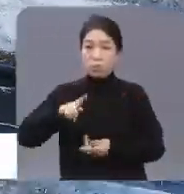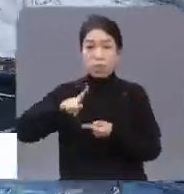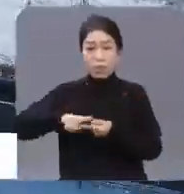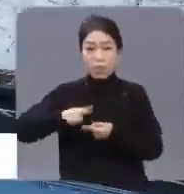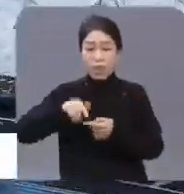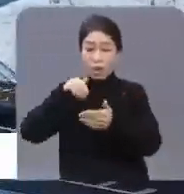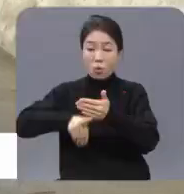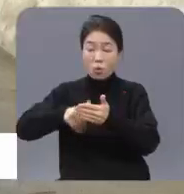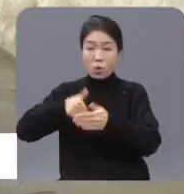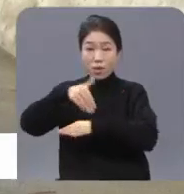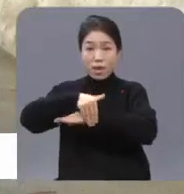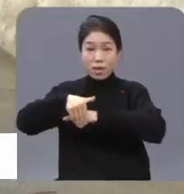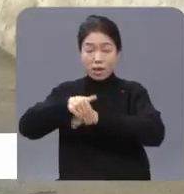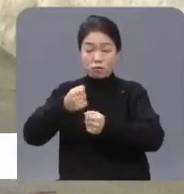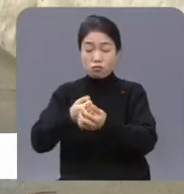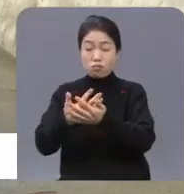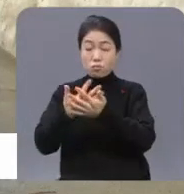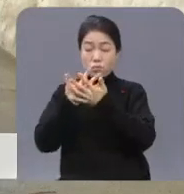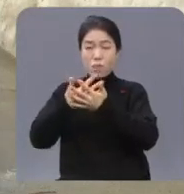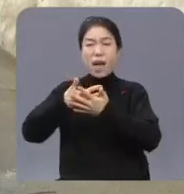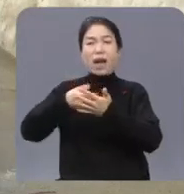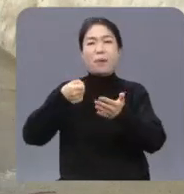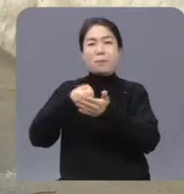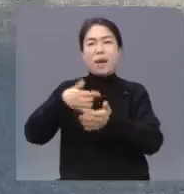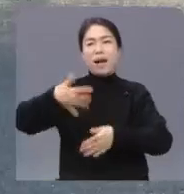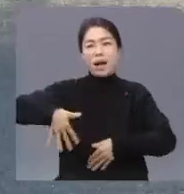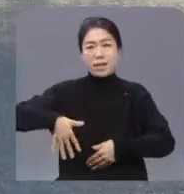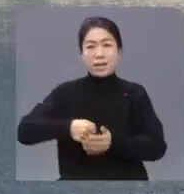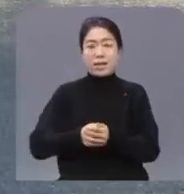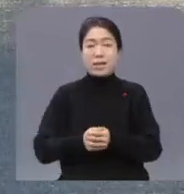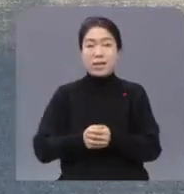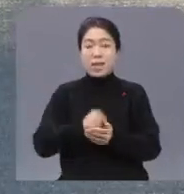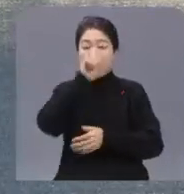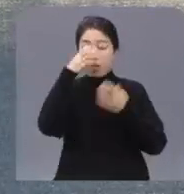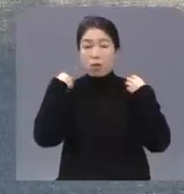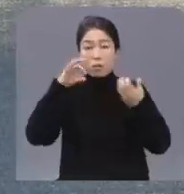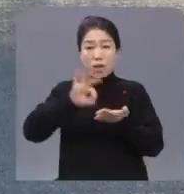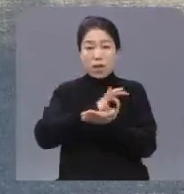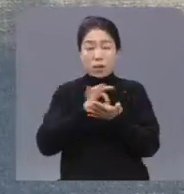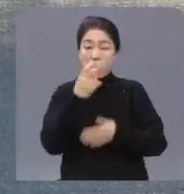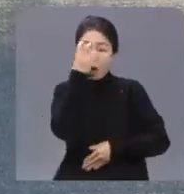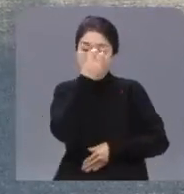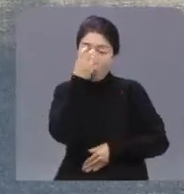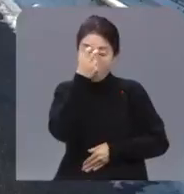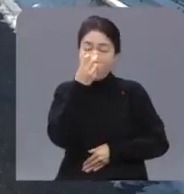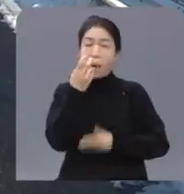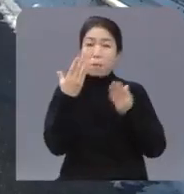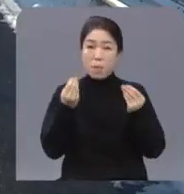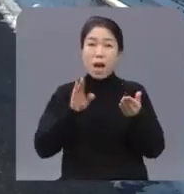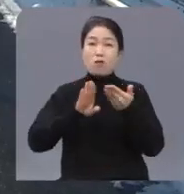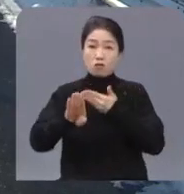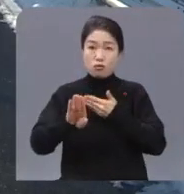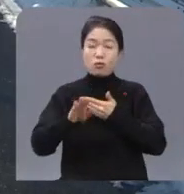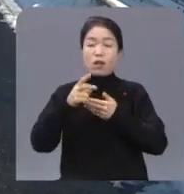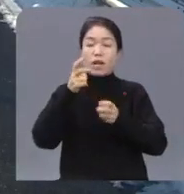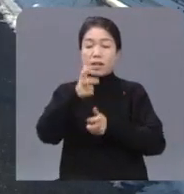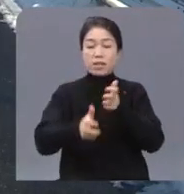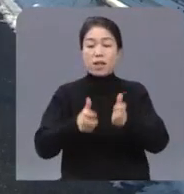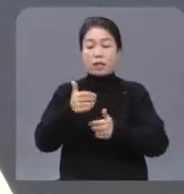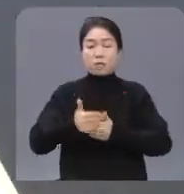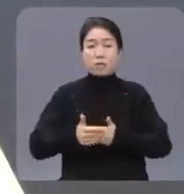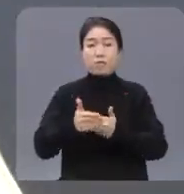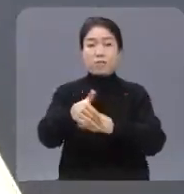대한 공사 계획은 구체적으로 정해지지 않았고 정부 예비타당성 조사 등을 거쳐 사업이 추진될